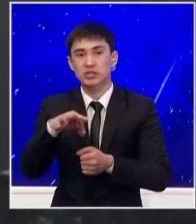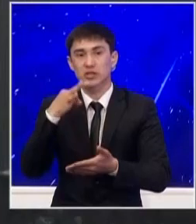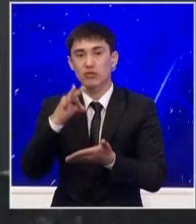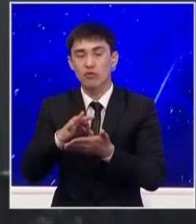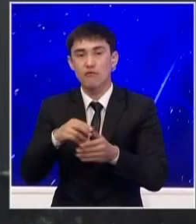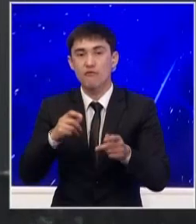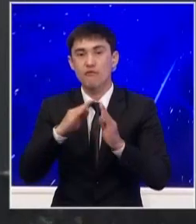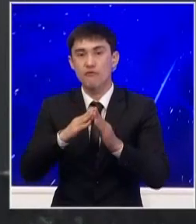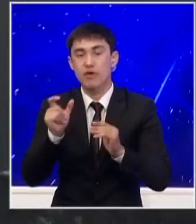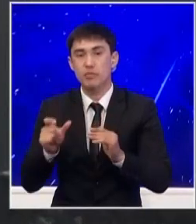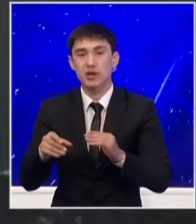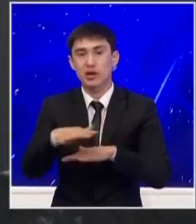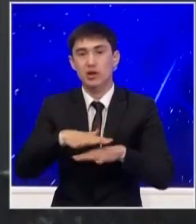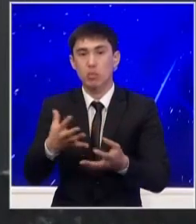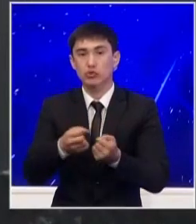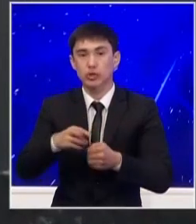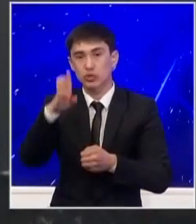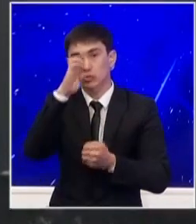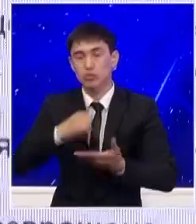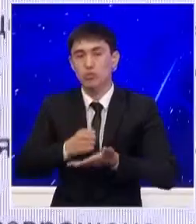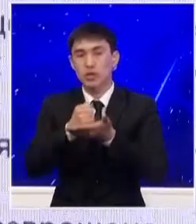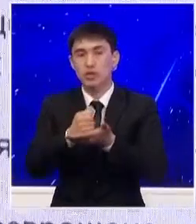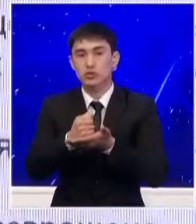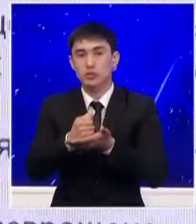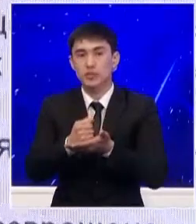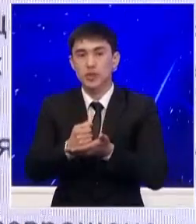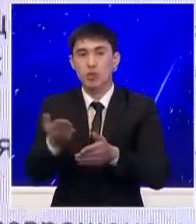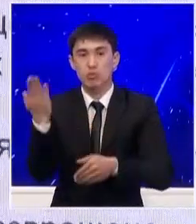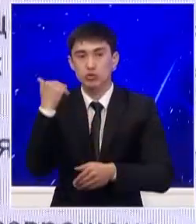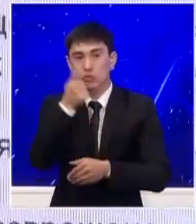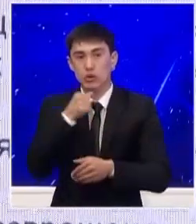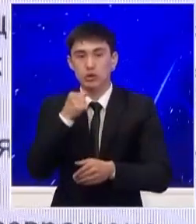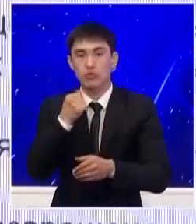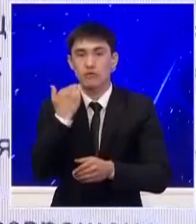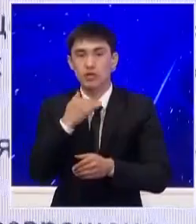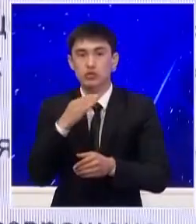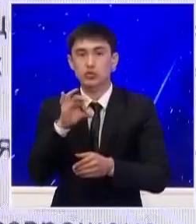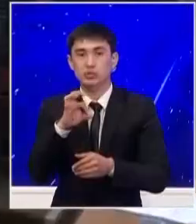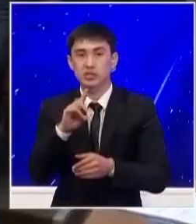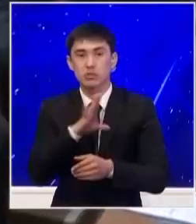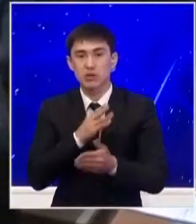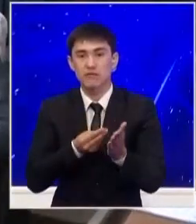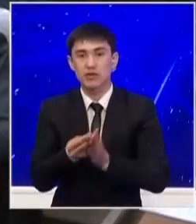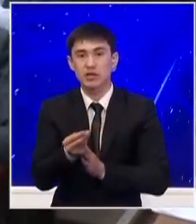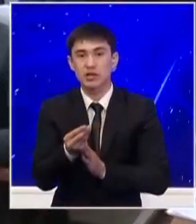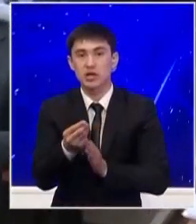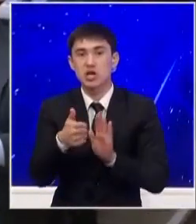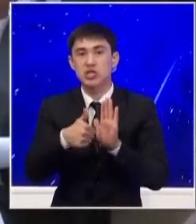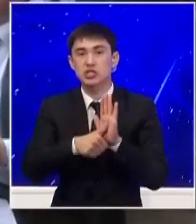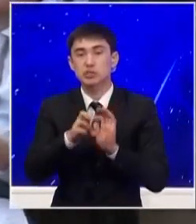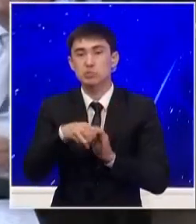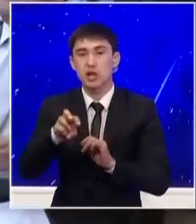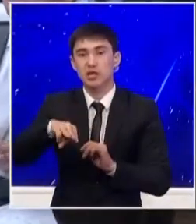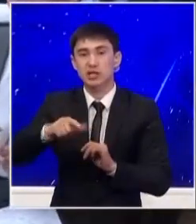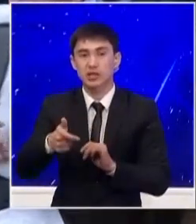Султангазиевым, фермеры края получают государственную поддержку. Только в прошлом году в качестве субсидии было выделено порядка 6